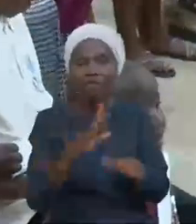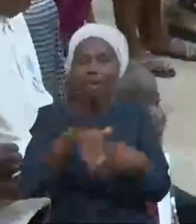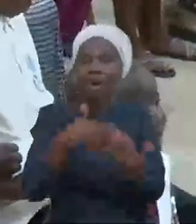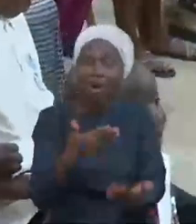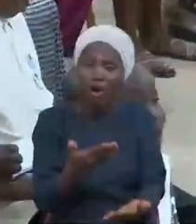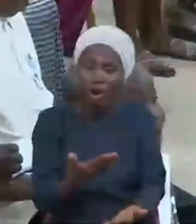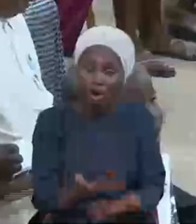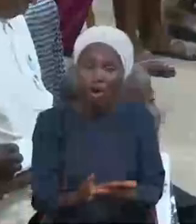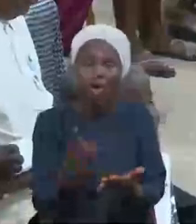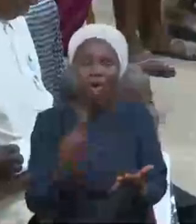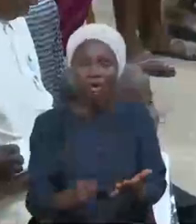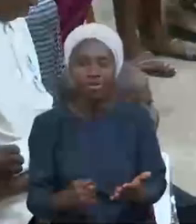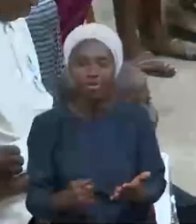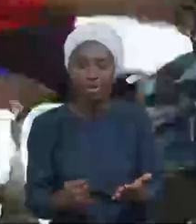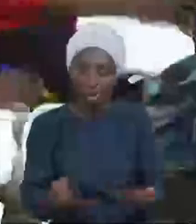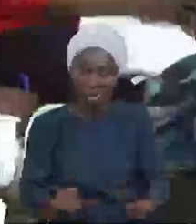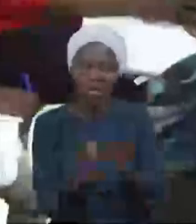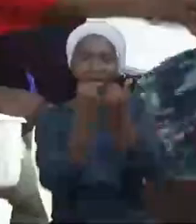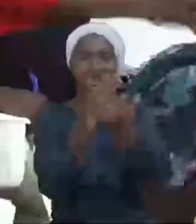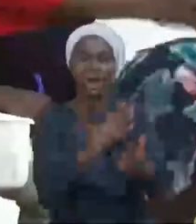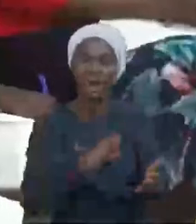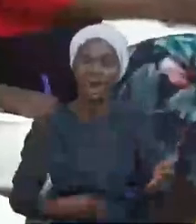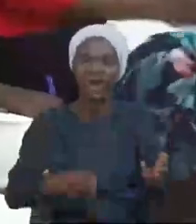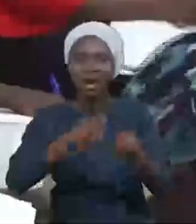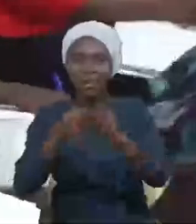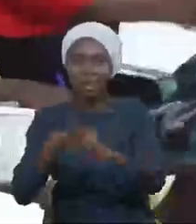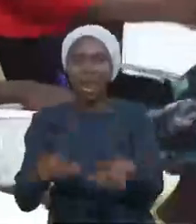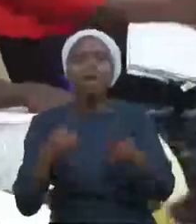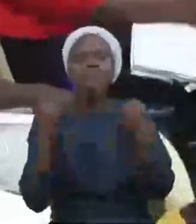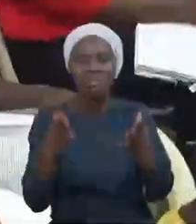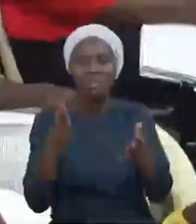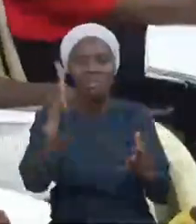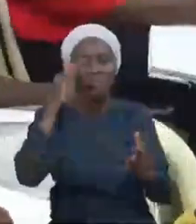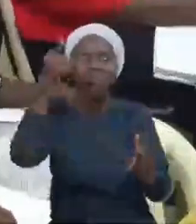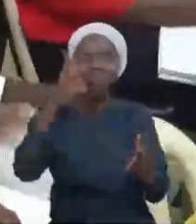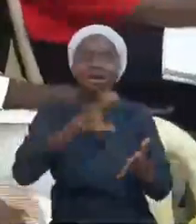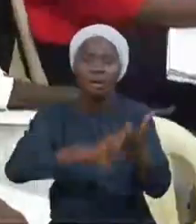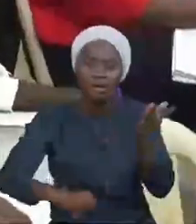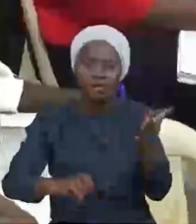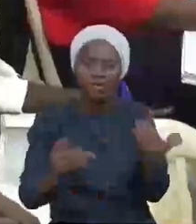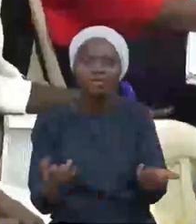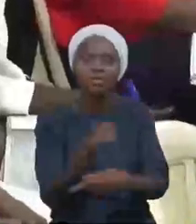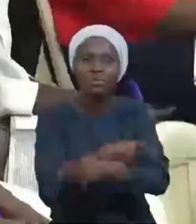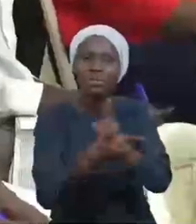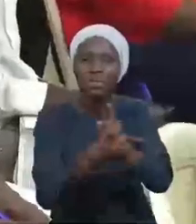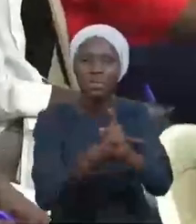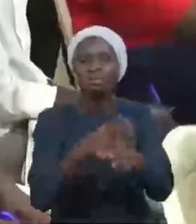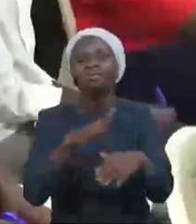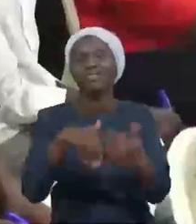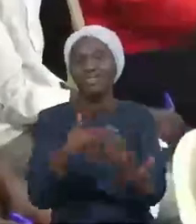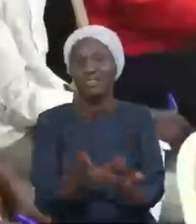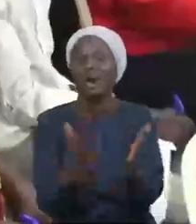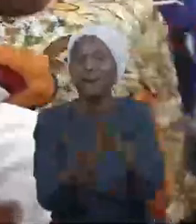attaques et afflictions. Combien va-t-il déraciner aujourd'hui? Gloire à Dieu, il va